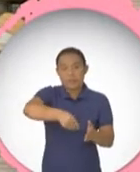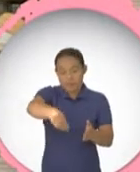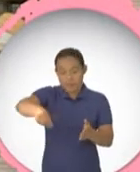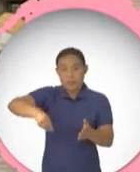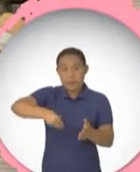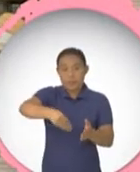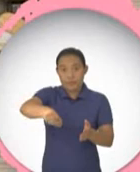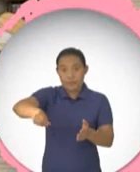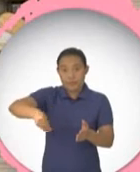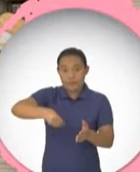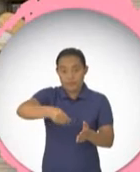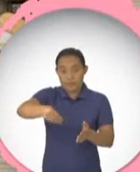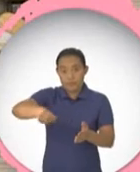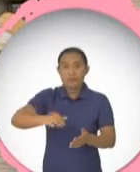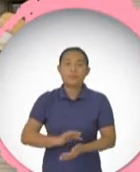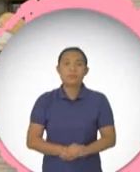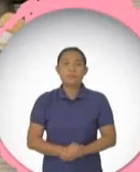หนึ่ง